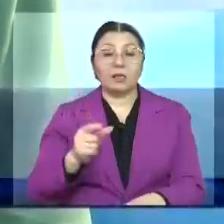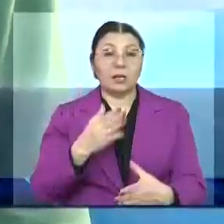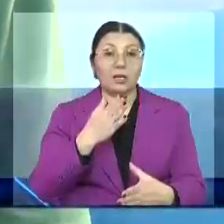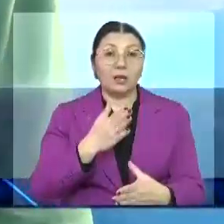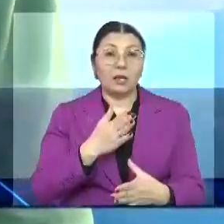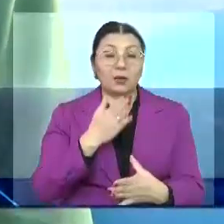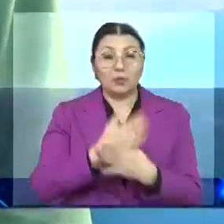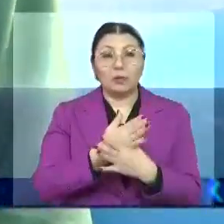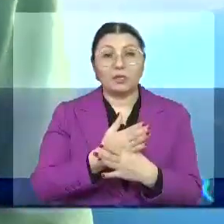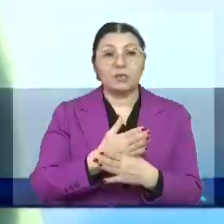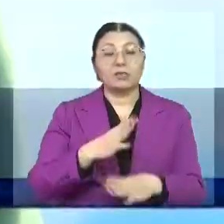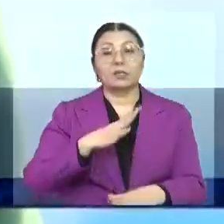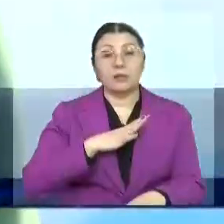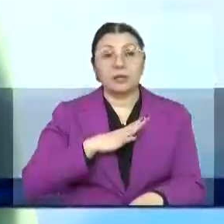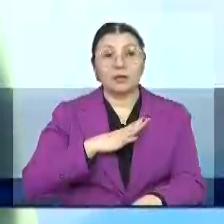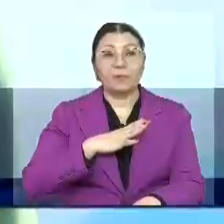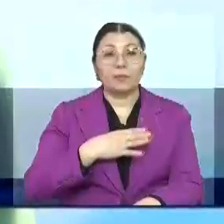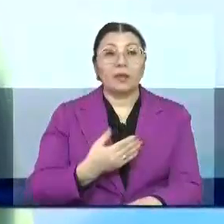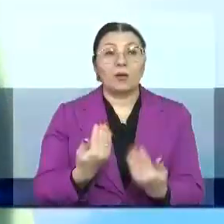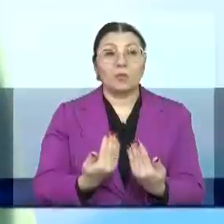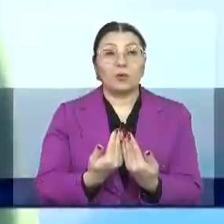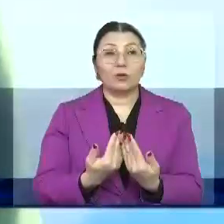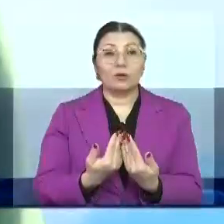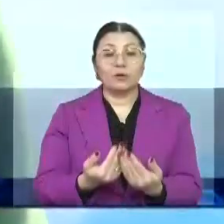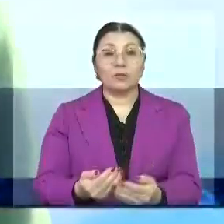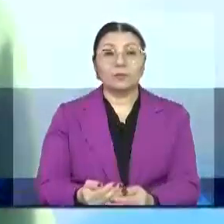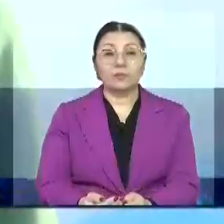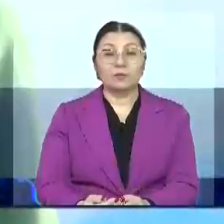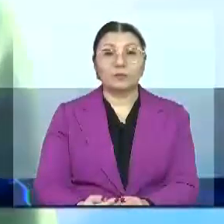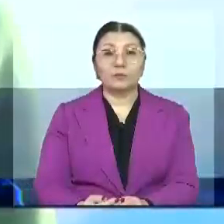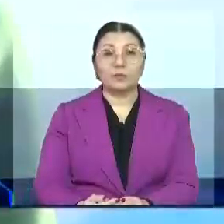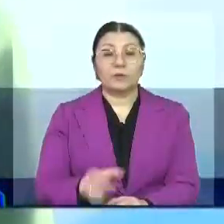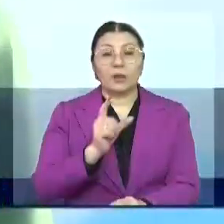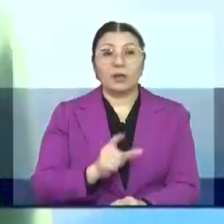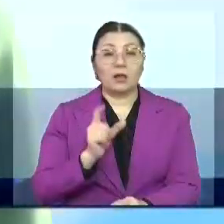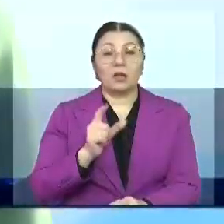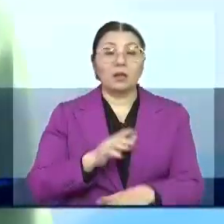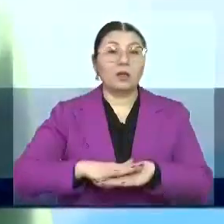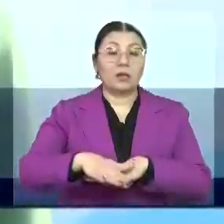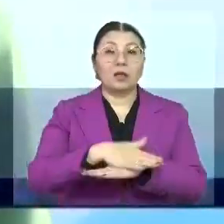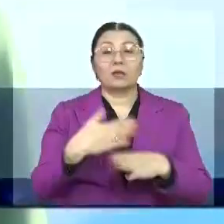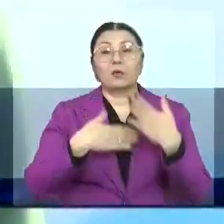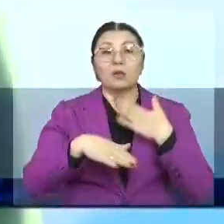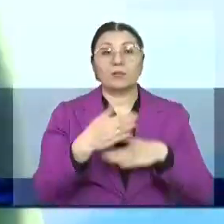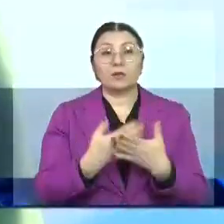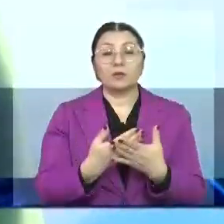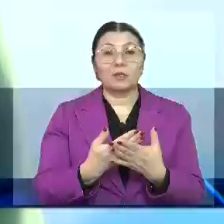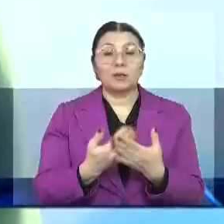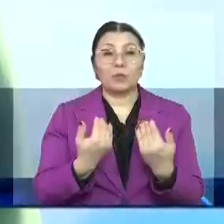қызмет еткен адамдарымыз. Енді мінекей халық қуанып жатыр, жаңа